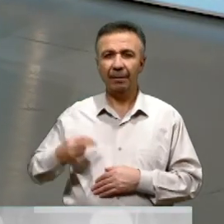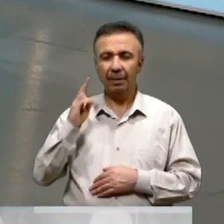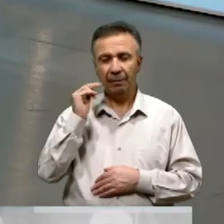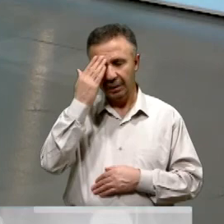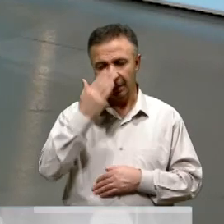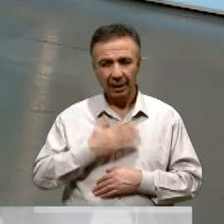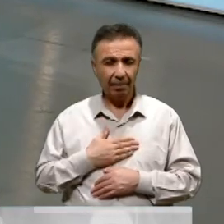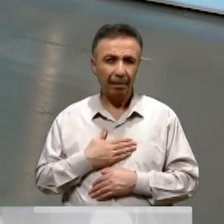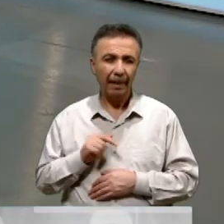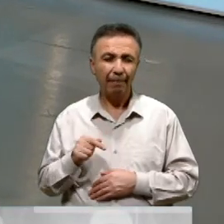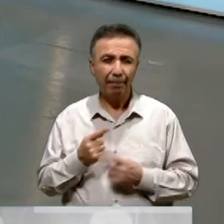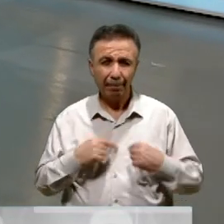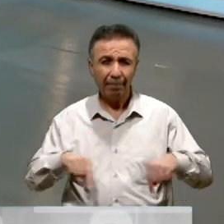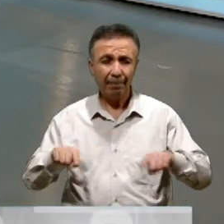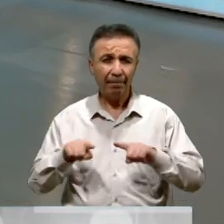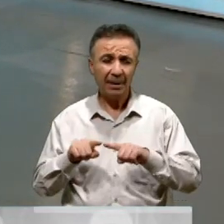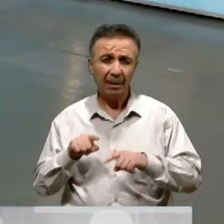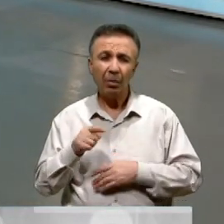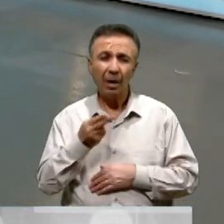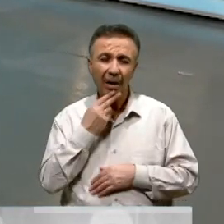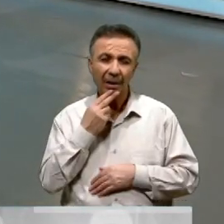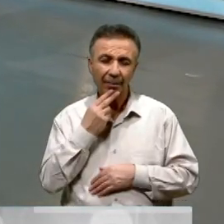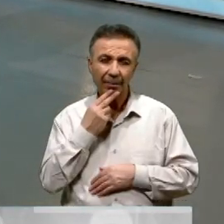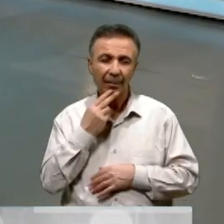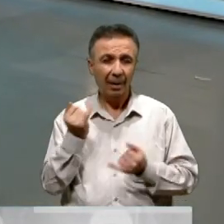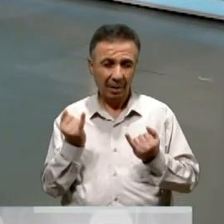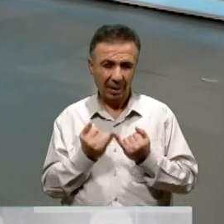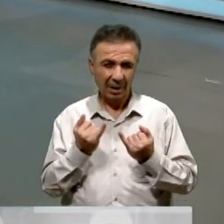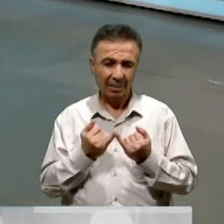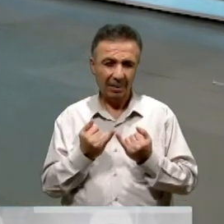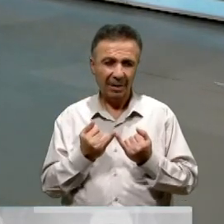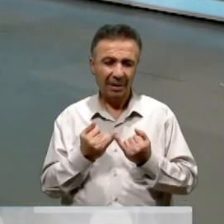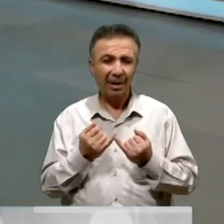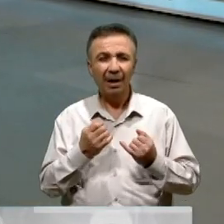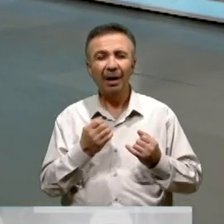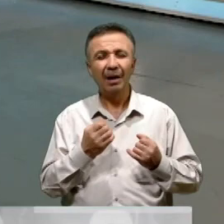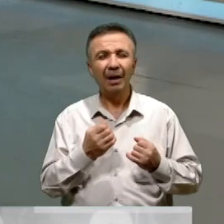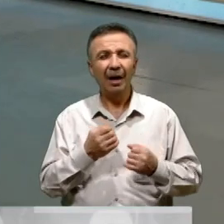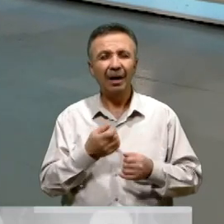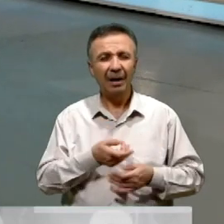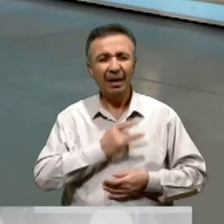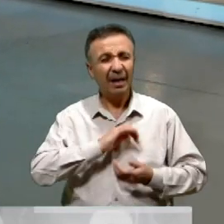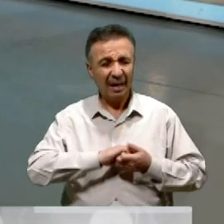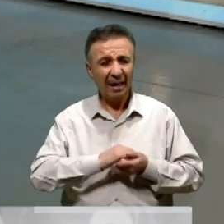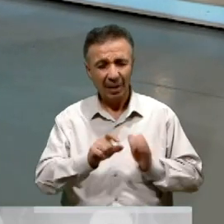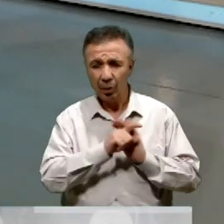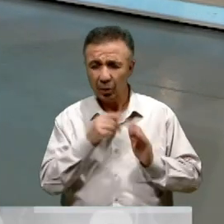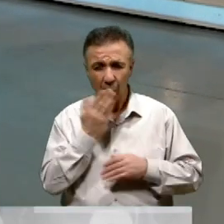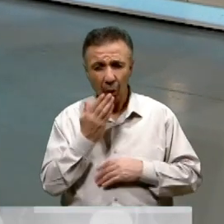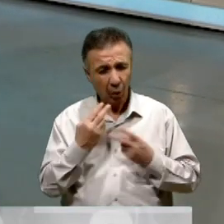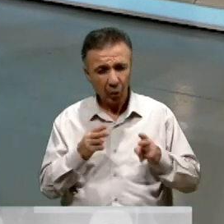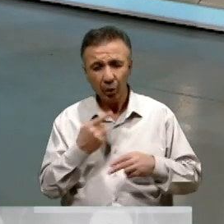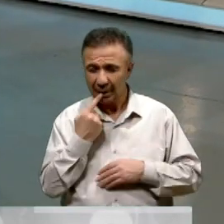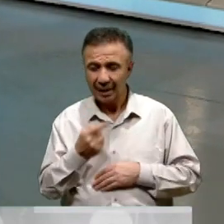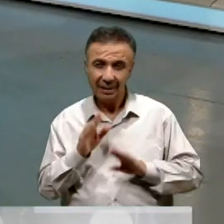burada biz de bu hanımefendiye yani bırakın İhlas-ı Şerif okusun deriz.